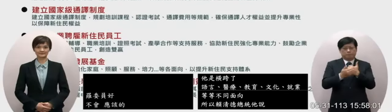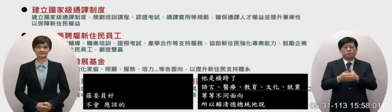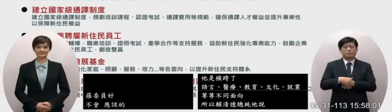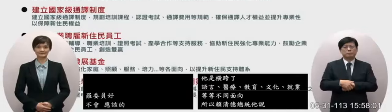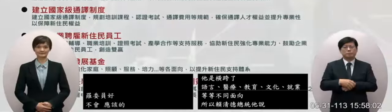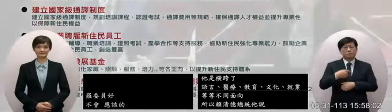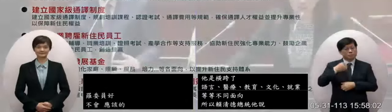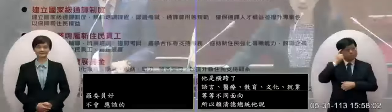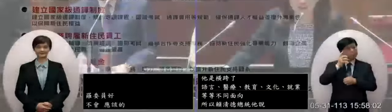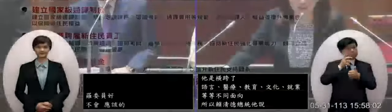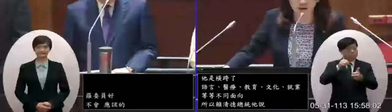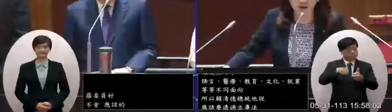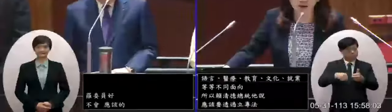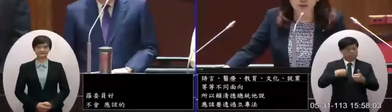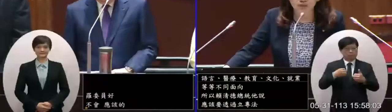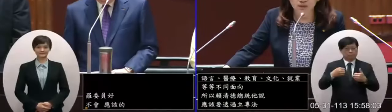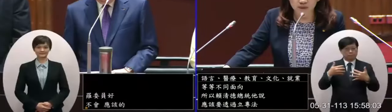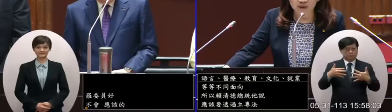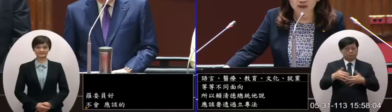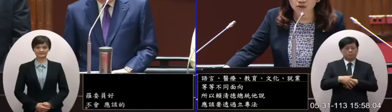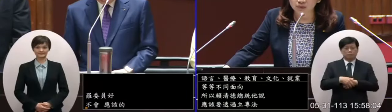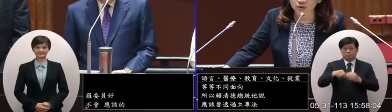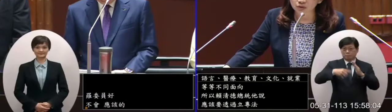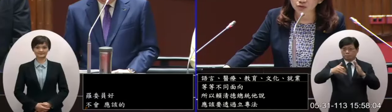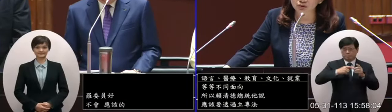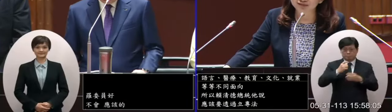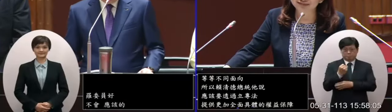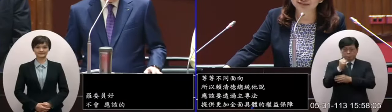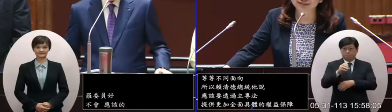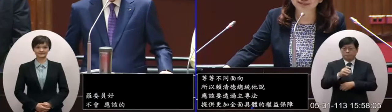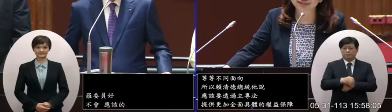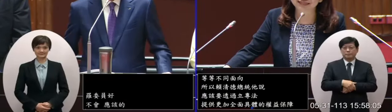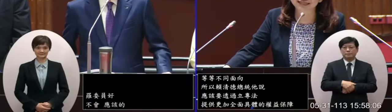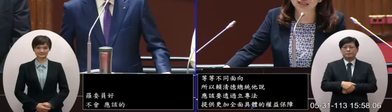想请问，就针对这一条，我们院长支不支持？